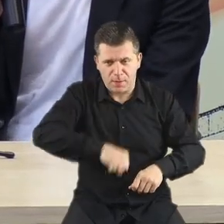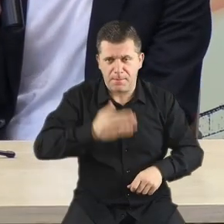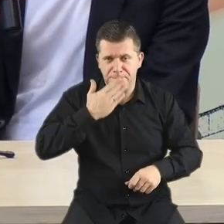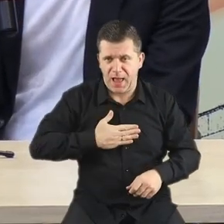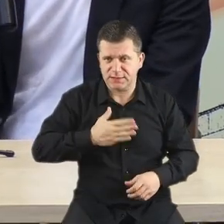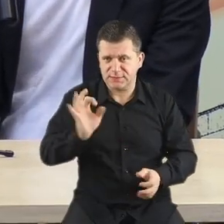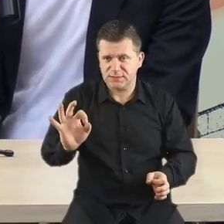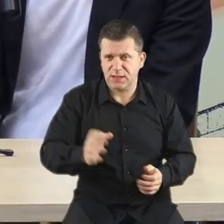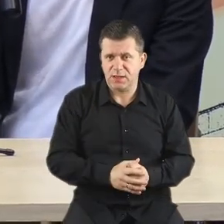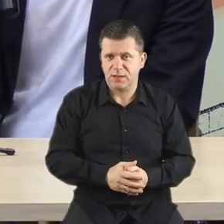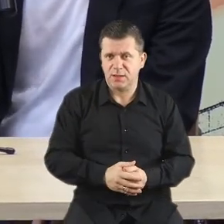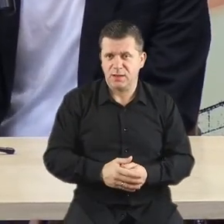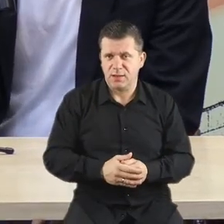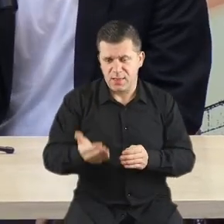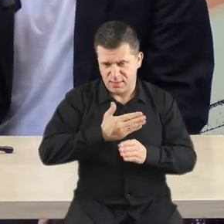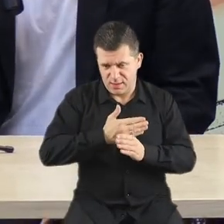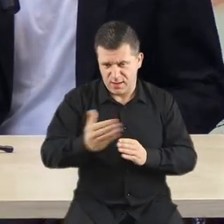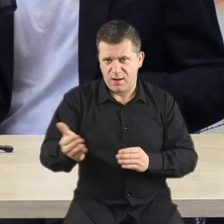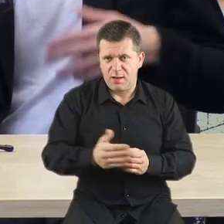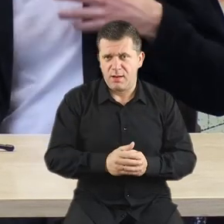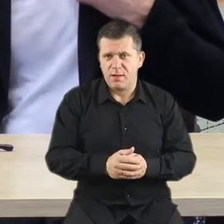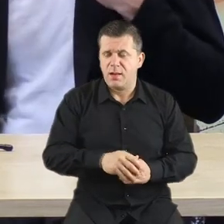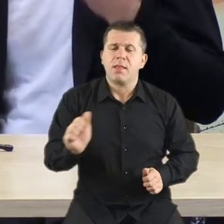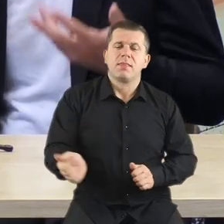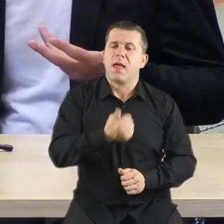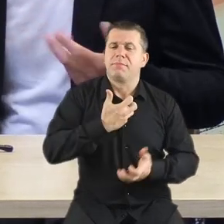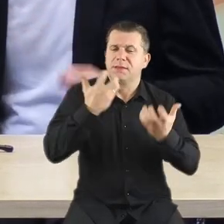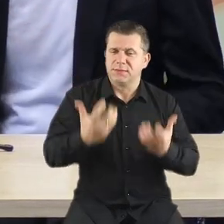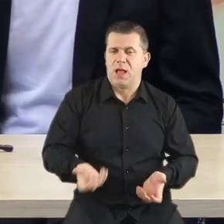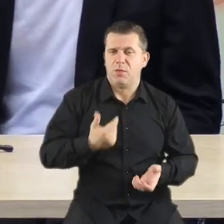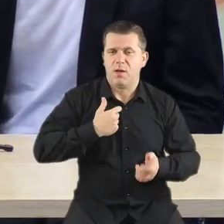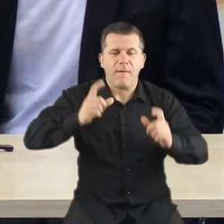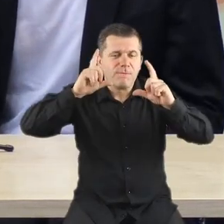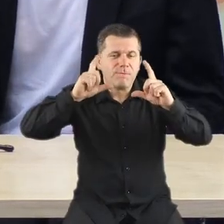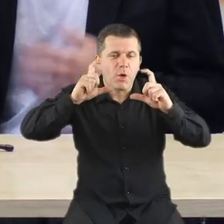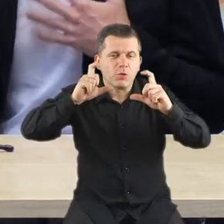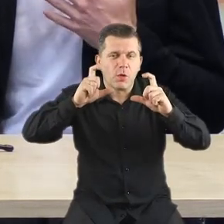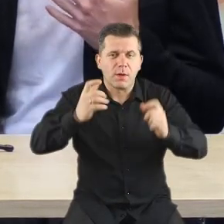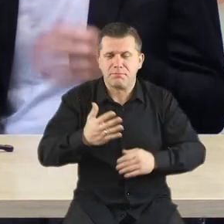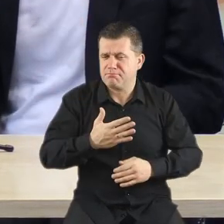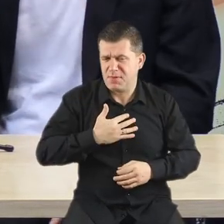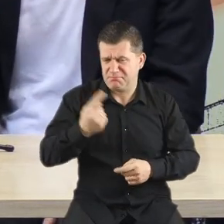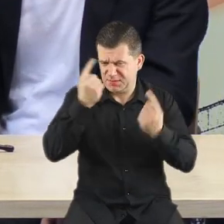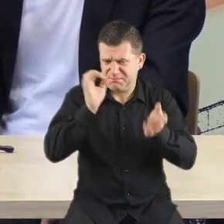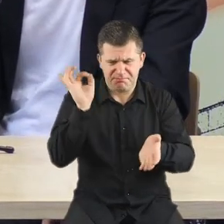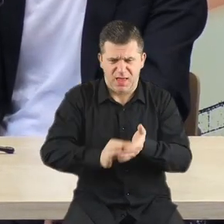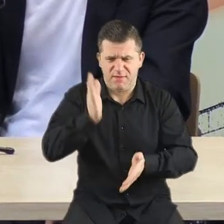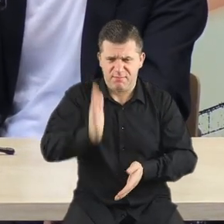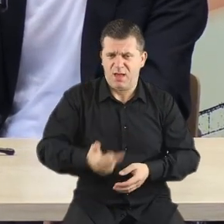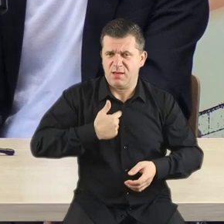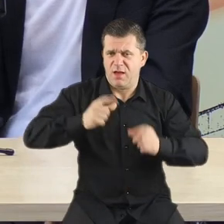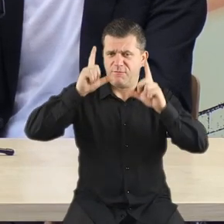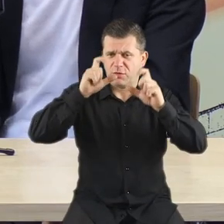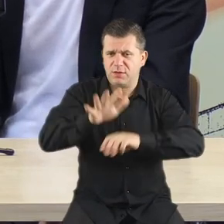ją dalej w sobie? Czy... Tak, to nawet było odwrotnie, że najpierw chciałem zostać fotografem. Ja byłem przekonany, że będę fotografem nawet,